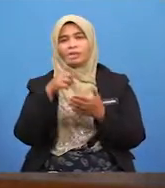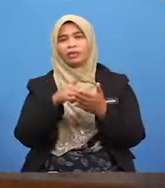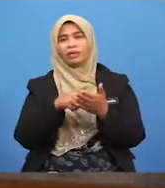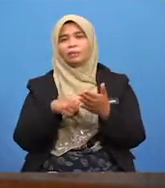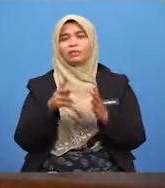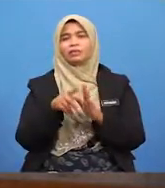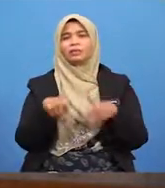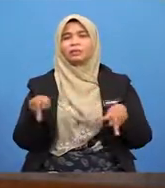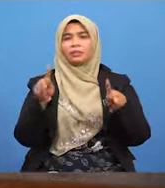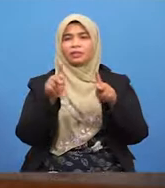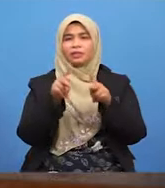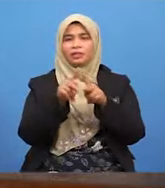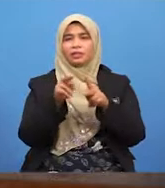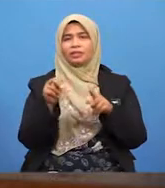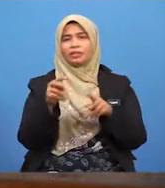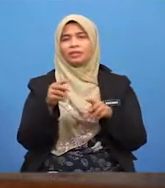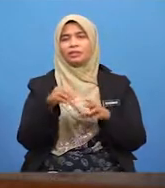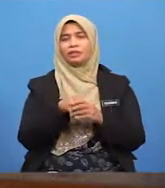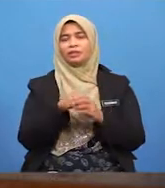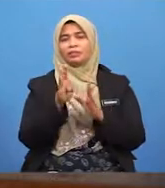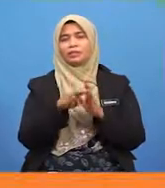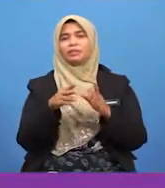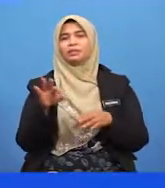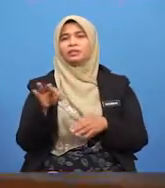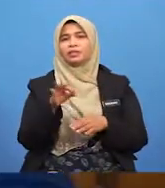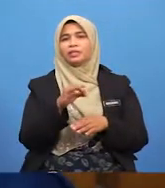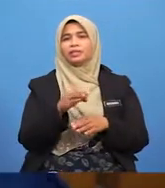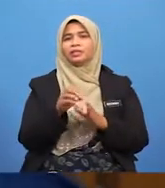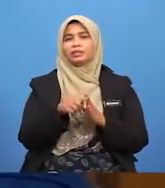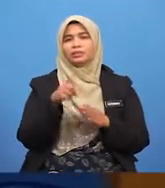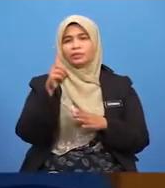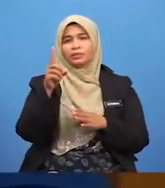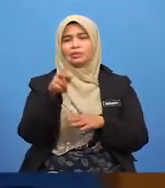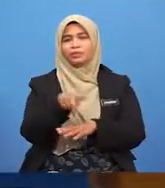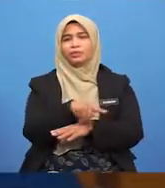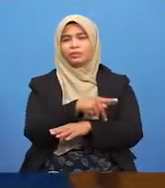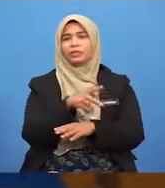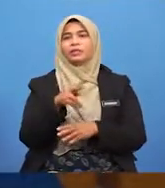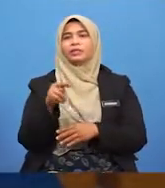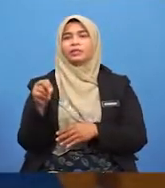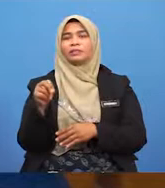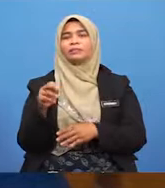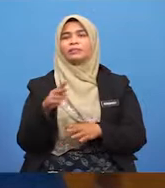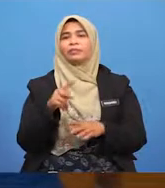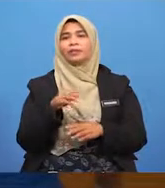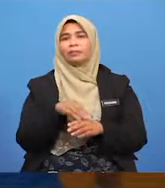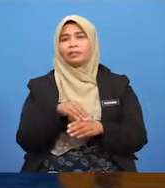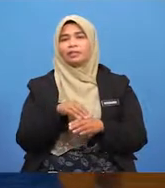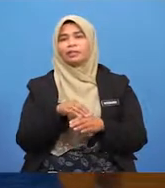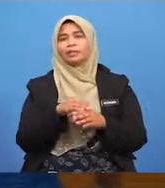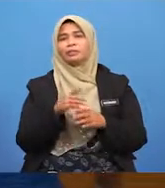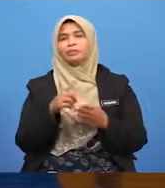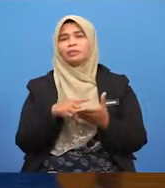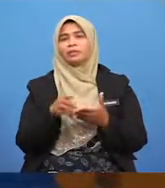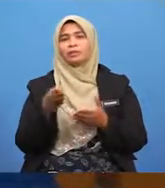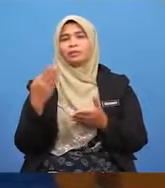dalam menjahit sesuatu pakaian kefaya pada episode pas kita telah belajar